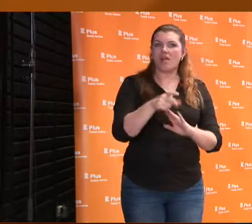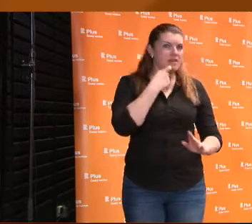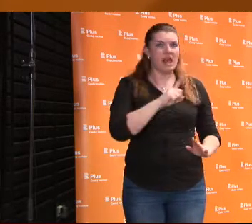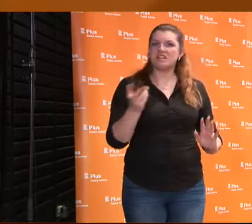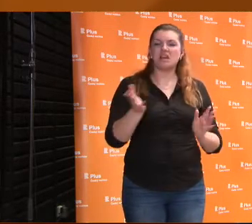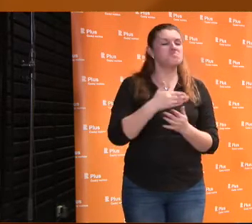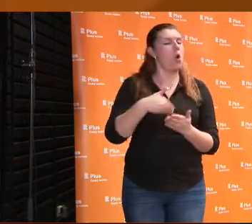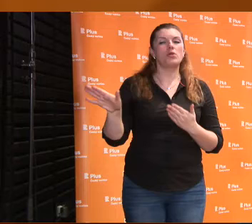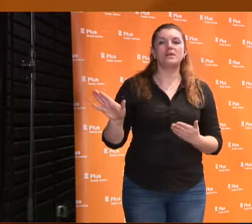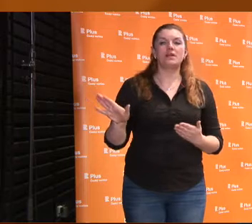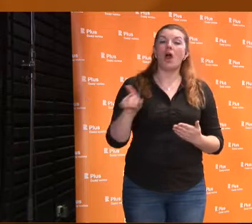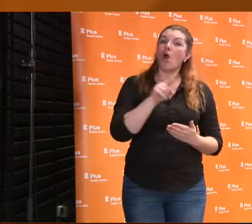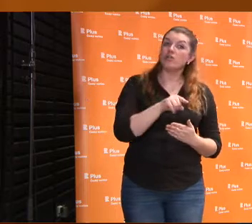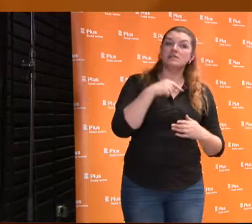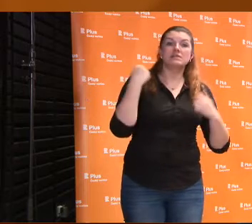A